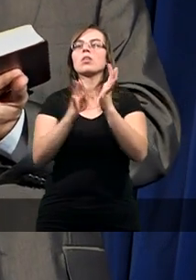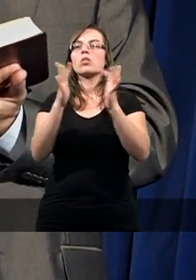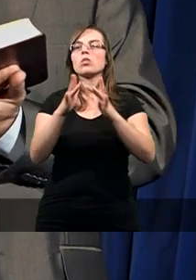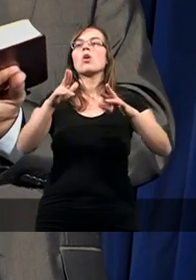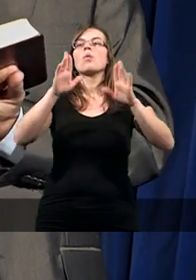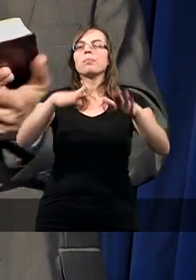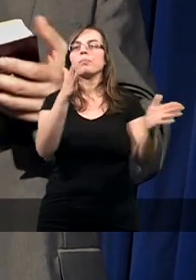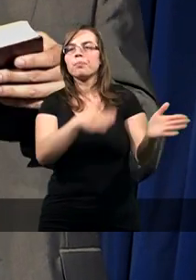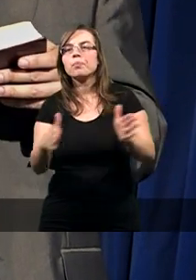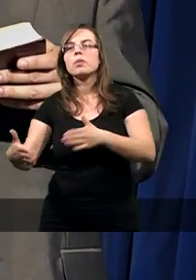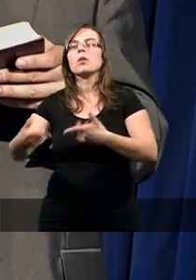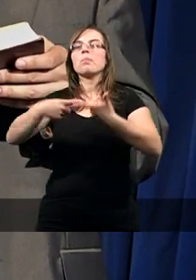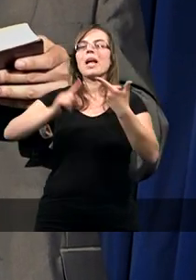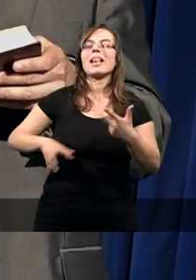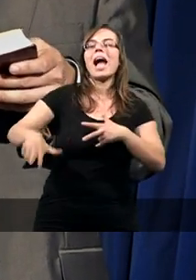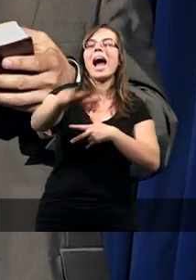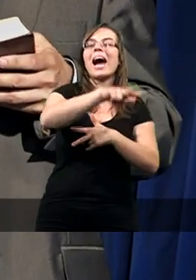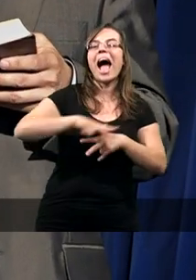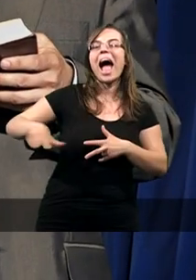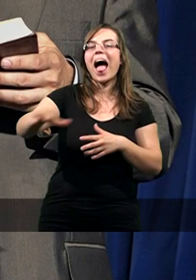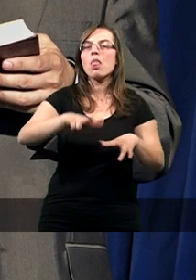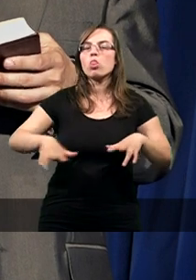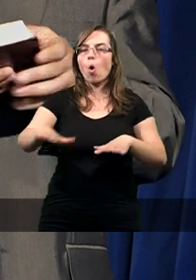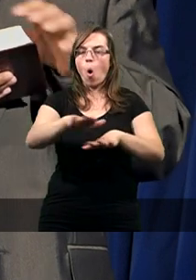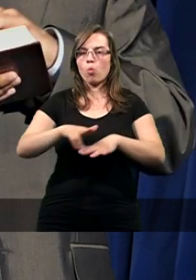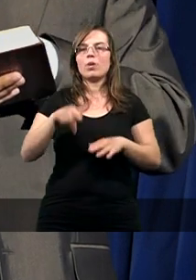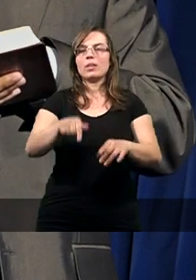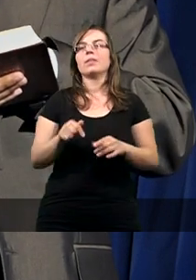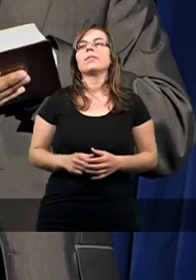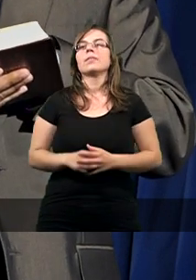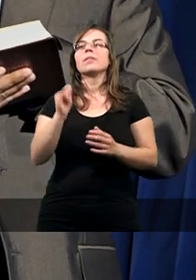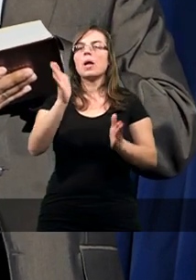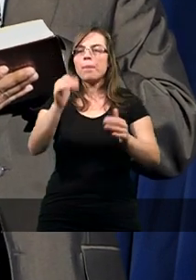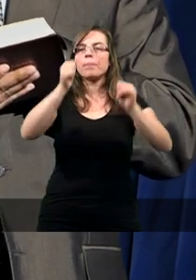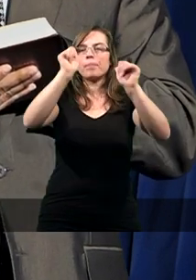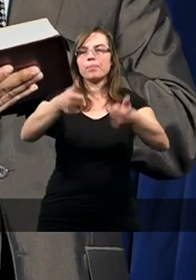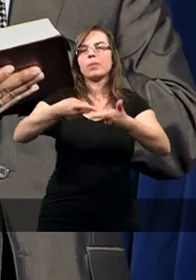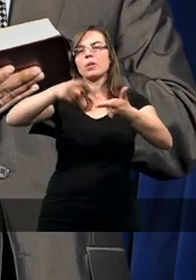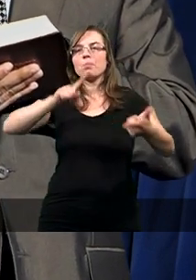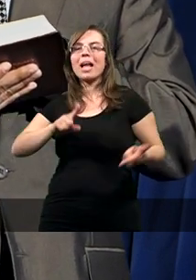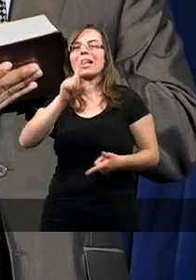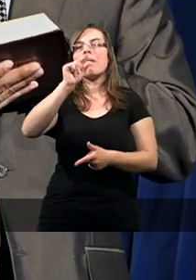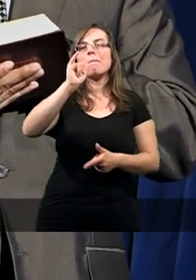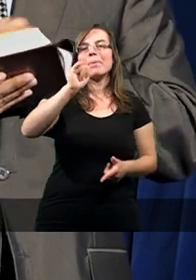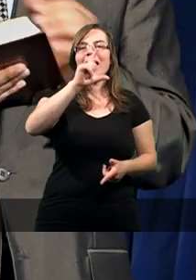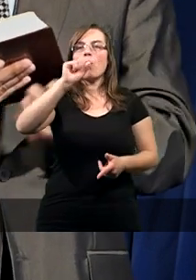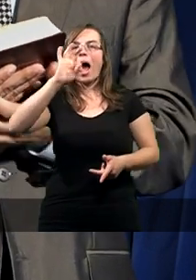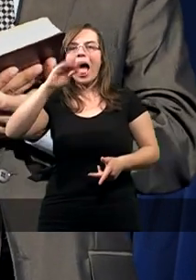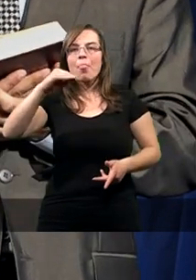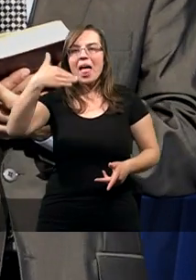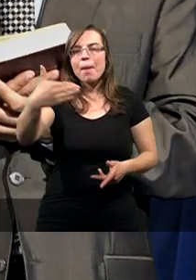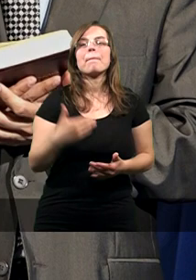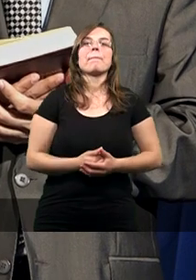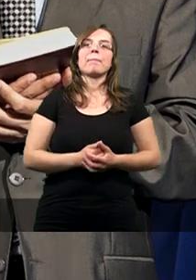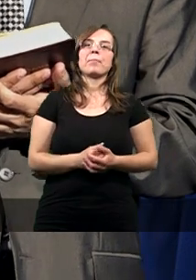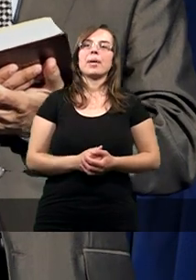Jezus został postawiony przed radą. Had gone before Pilate's court. Potem stanął przed Piłatem. And